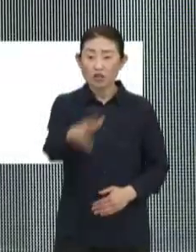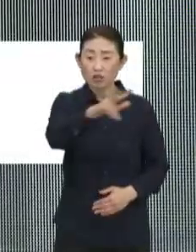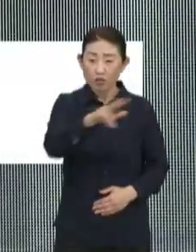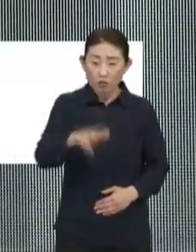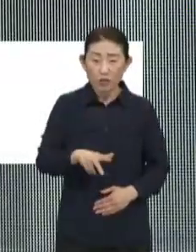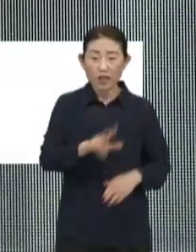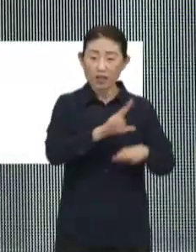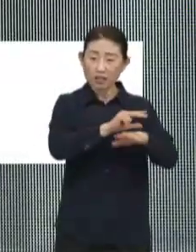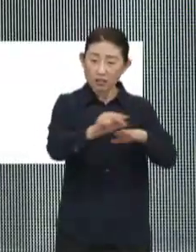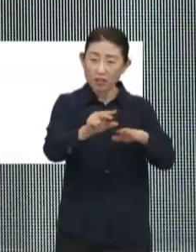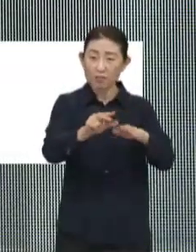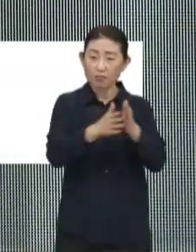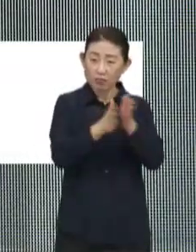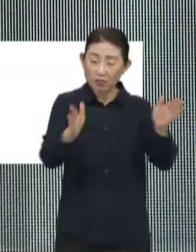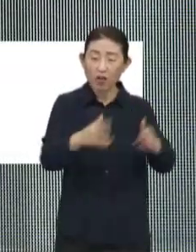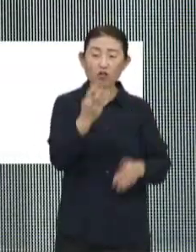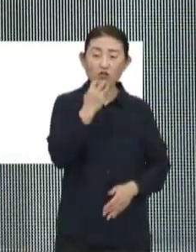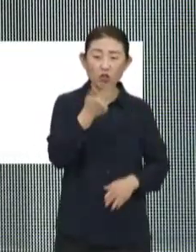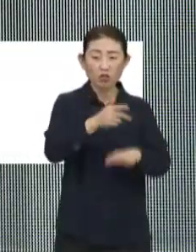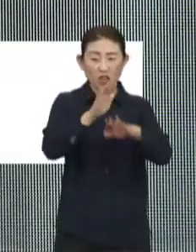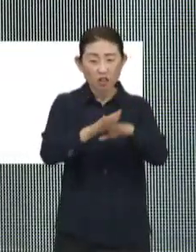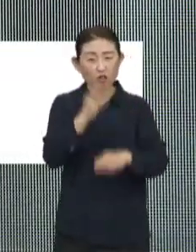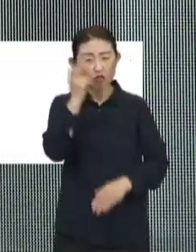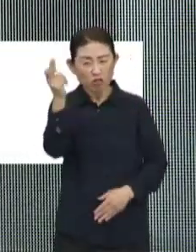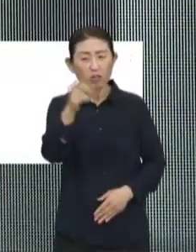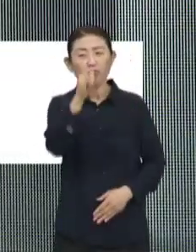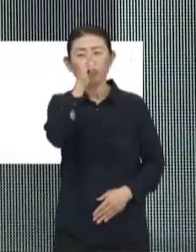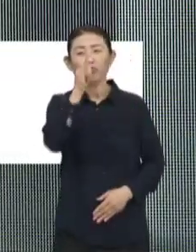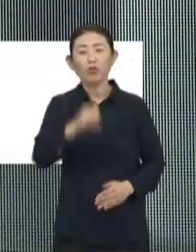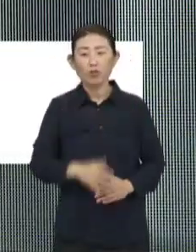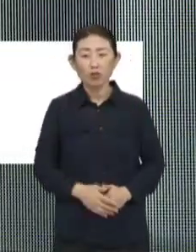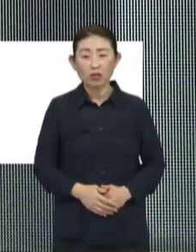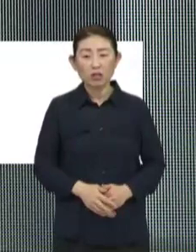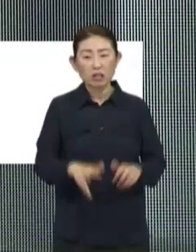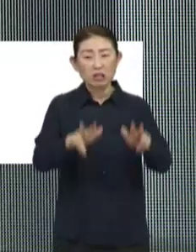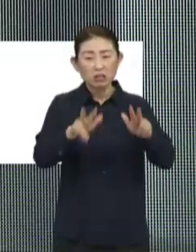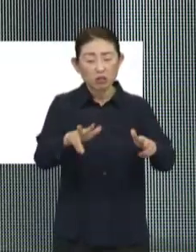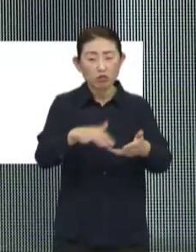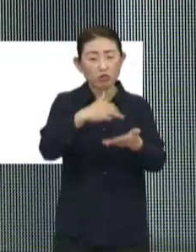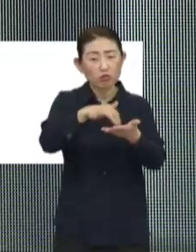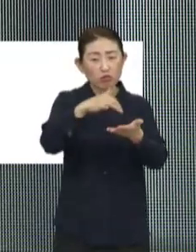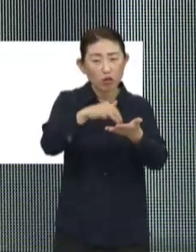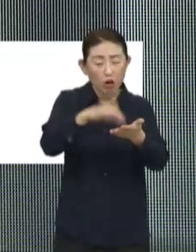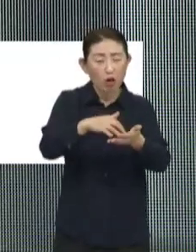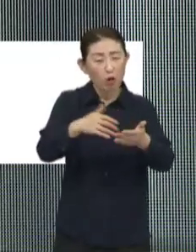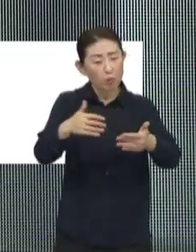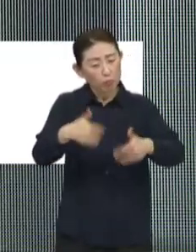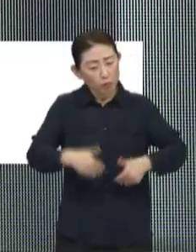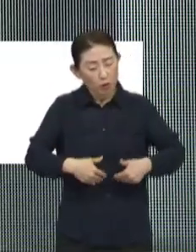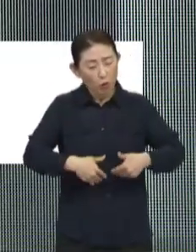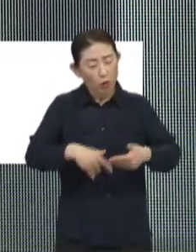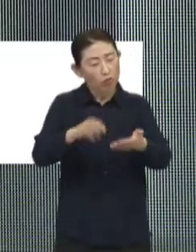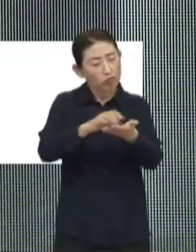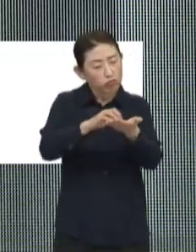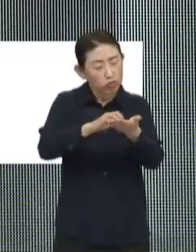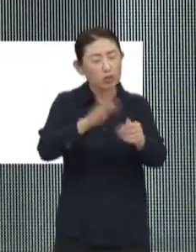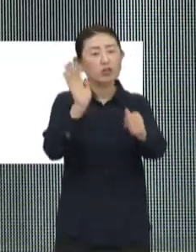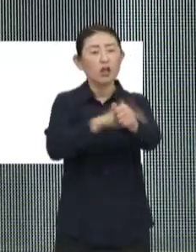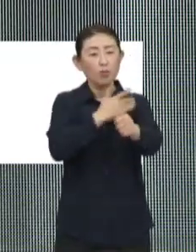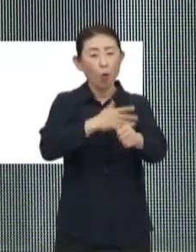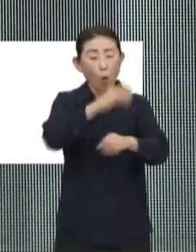대전, 울산 등이 지금 주저하고 있습니다. 잘못된 수요 예측으로 정치적으로 경전철을